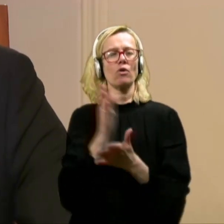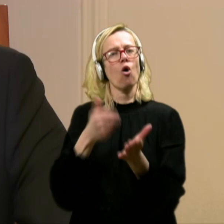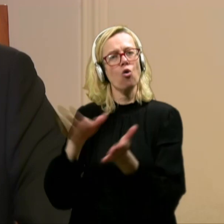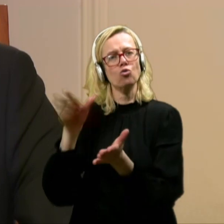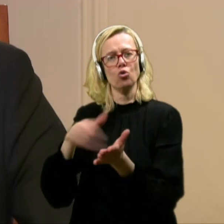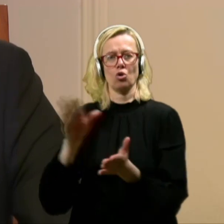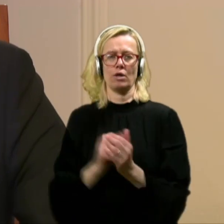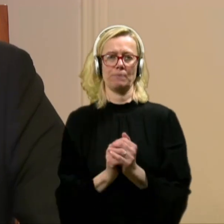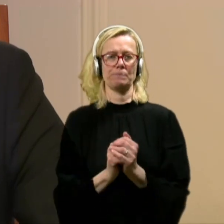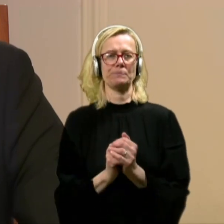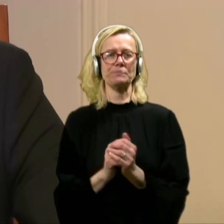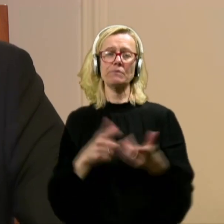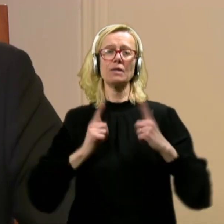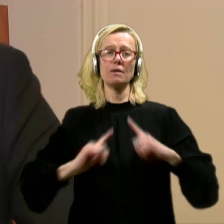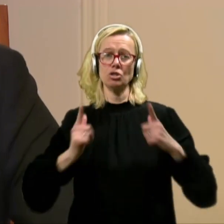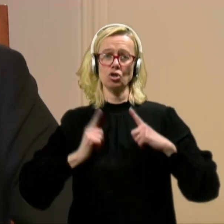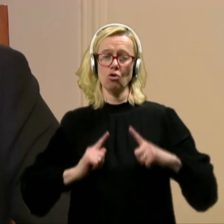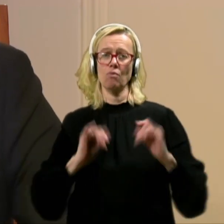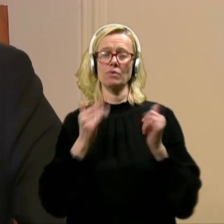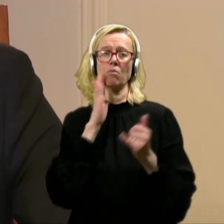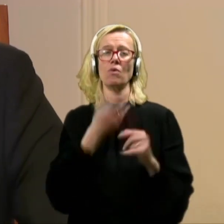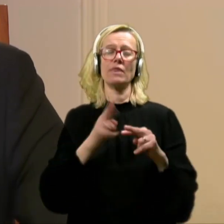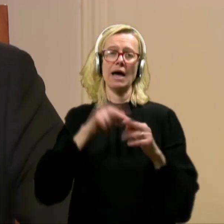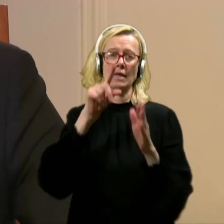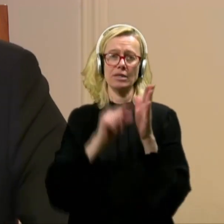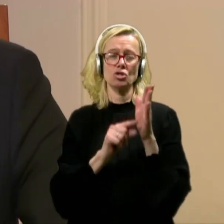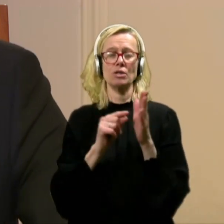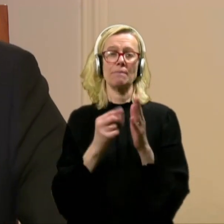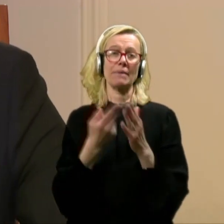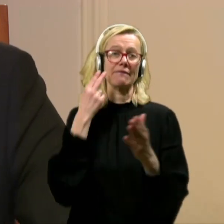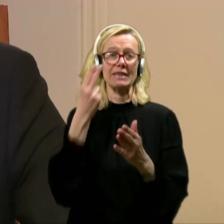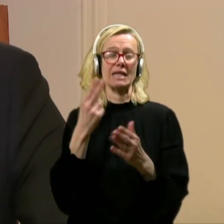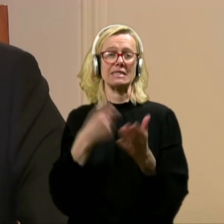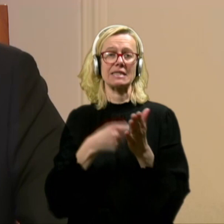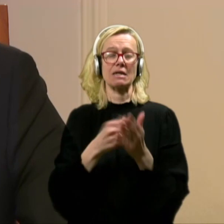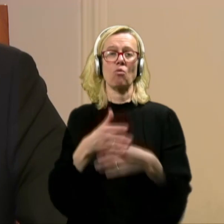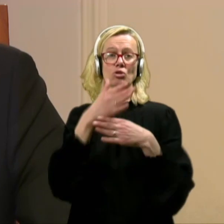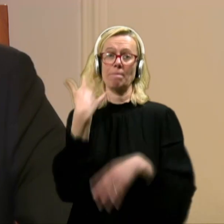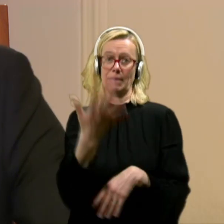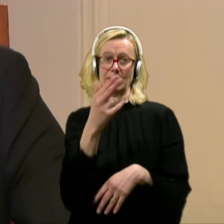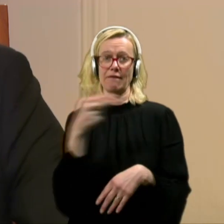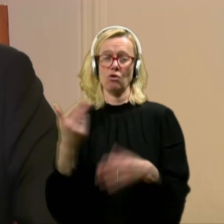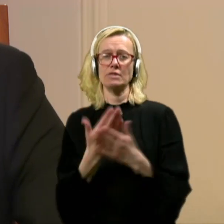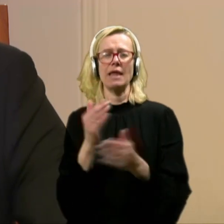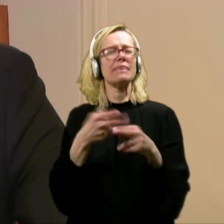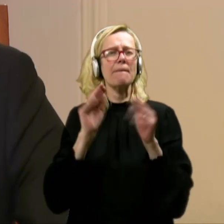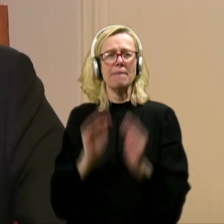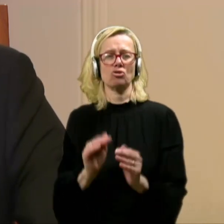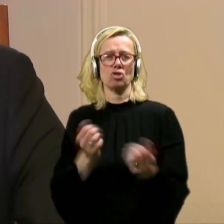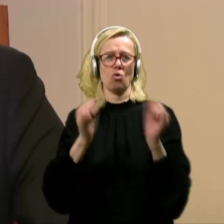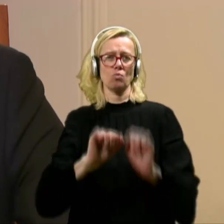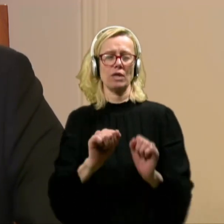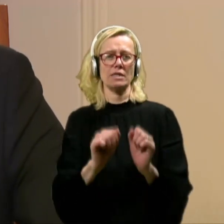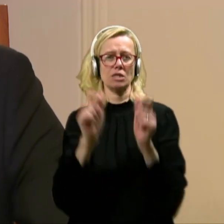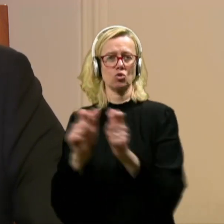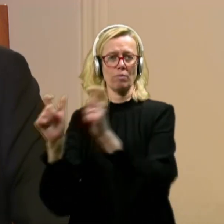odhodkih. Pričakujemo, da bo najnižji predvideni znesek pomoči 50 evrov za najmanjše gospodarske